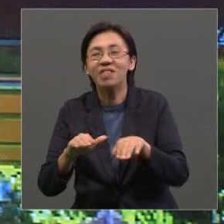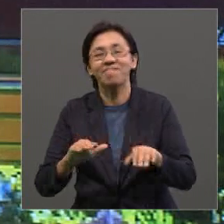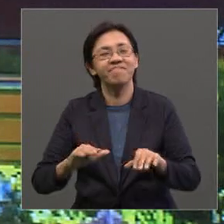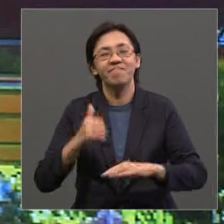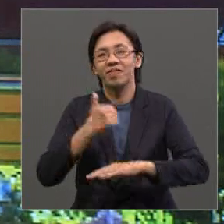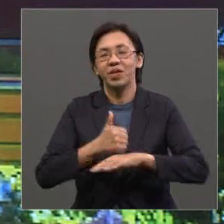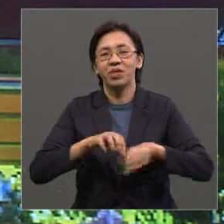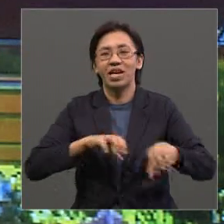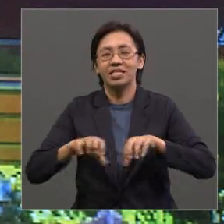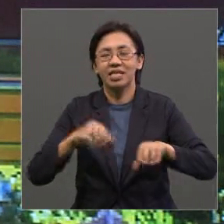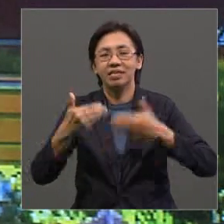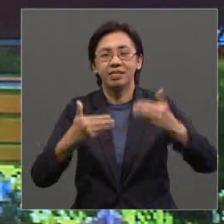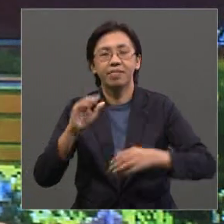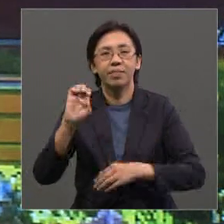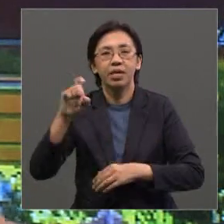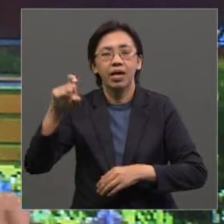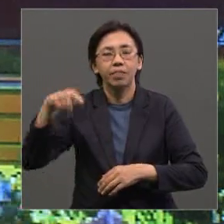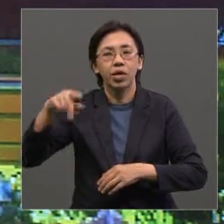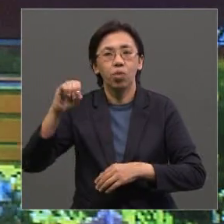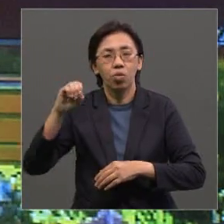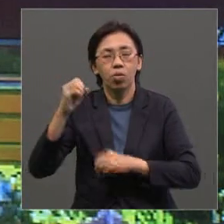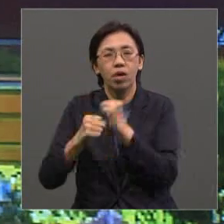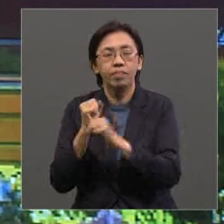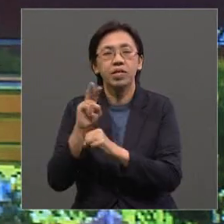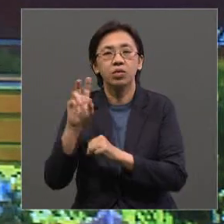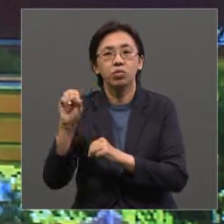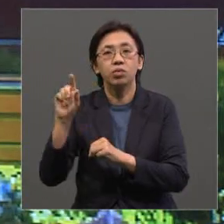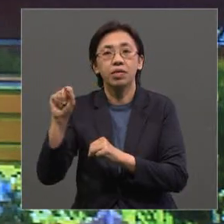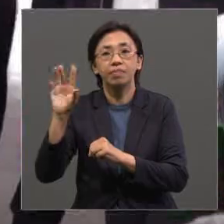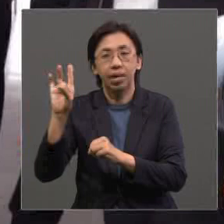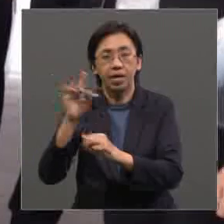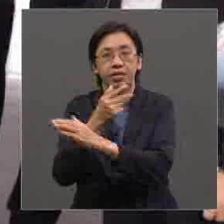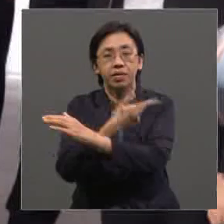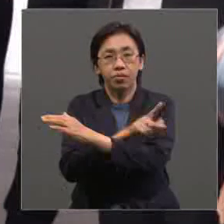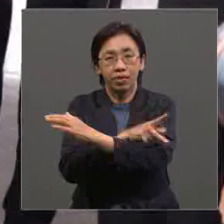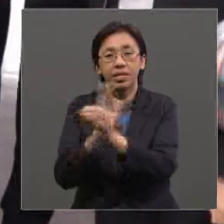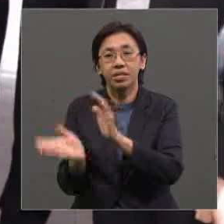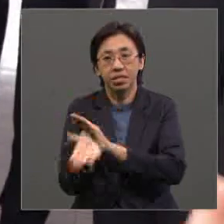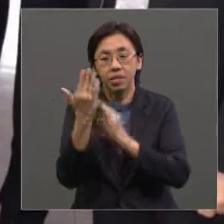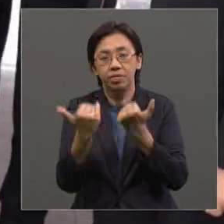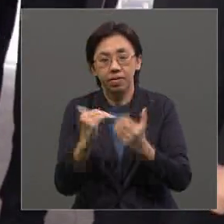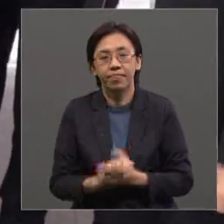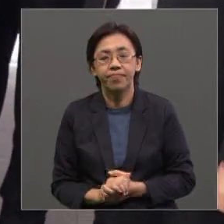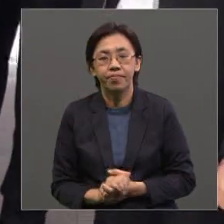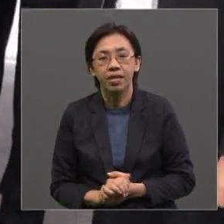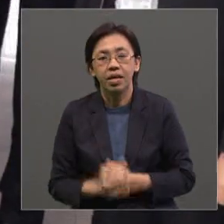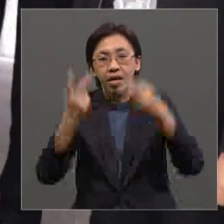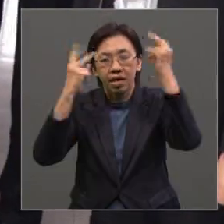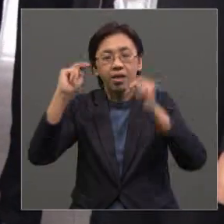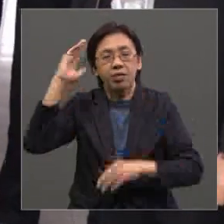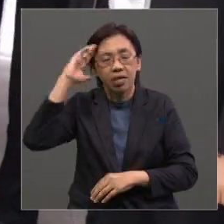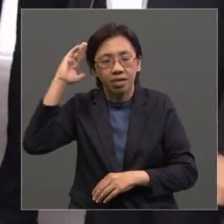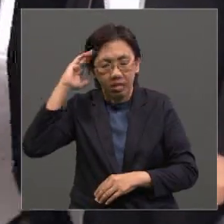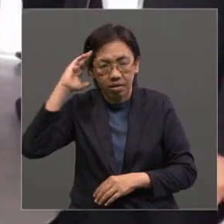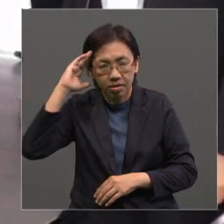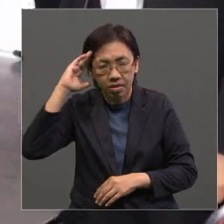จ้าภาพจัดงาน Expo 2028ภูเก็ตไทยแลนด์ในช่วงเช้าครับโดยเมื่อช่วงบ่ายที่ผ่านมานะครับพลเอกประยุทธ์จันทร์โอชานายกรัฐมน